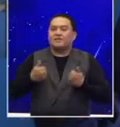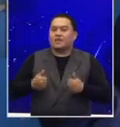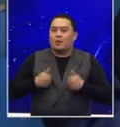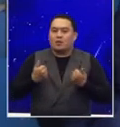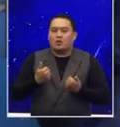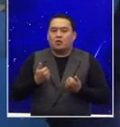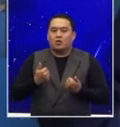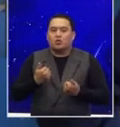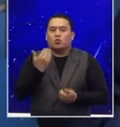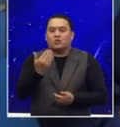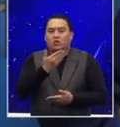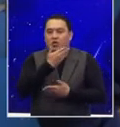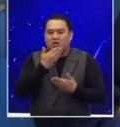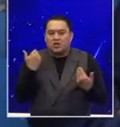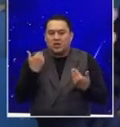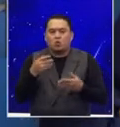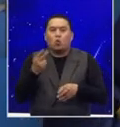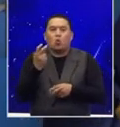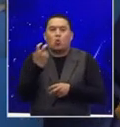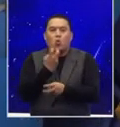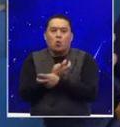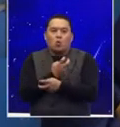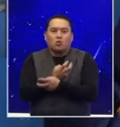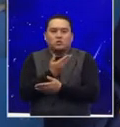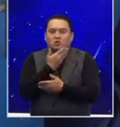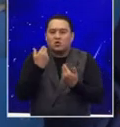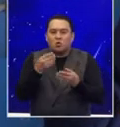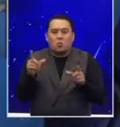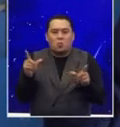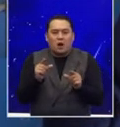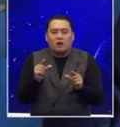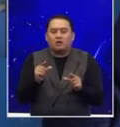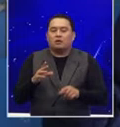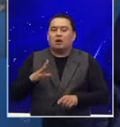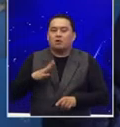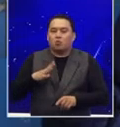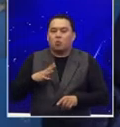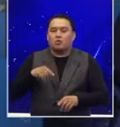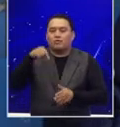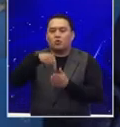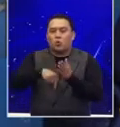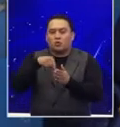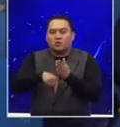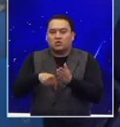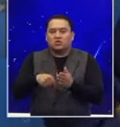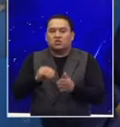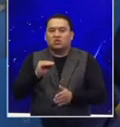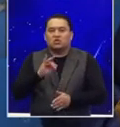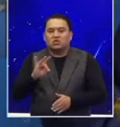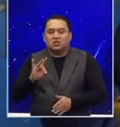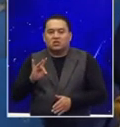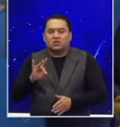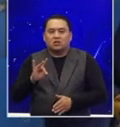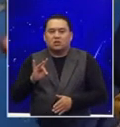отсутствуют маленькие кости, которые мы так не любим, в тканях, которые находятся. Содержание жира